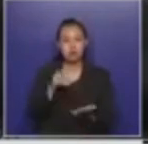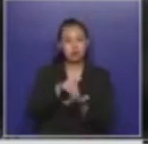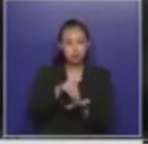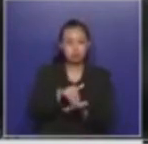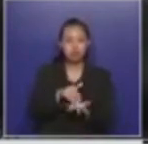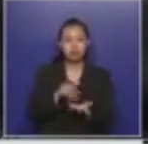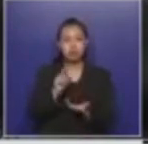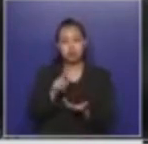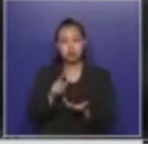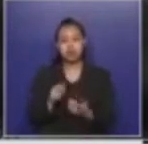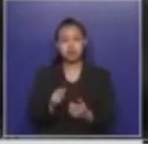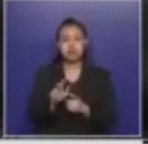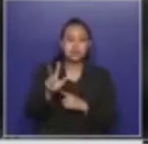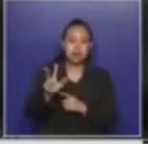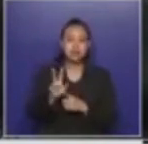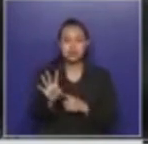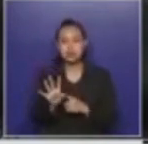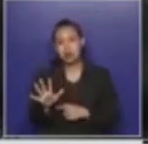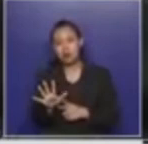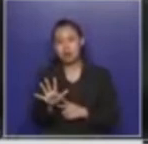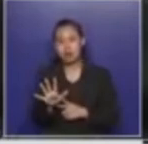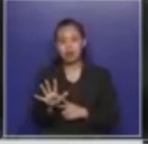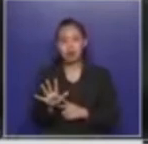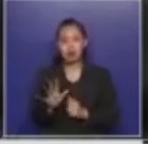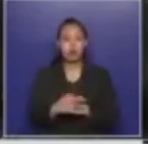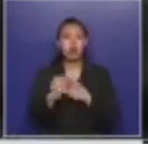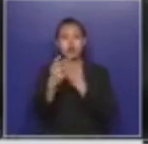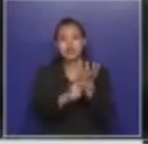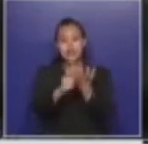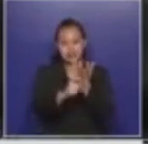ติดตั้งเวลาคงจำได้นะครับว่าประเทศไทยเรานะครับเคยมีความภาคภูมิใจนะครับว่าเราเป็นเสือตัวต้นของเอเชียอะไรสมัยนั้นประเทศไทยเราจะเป็นนิคประเทศเราจะเป็นตัวที่3เป็นเสือตัวที่ 3ที่ 4ที่ 5ของเอเชียแต่ถ้ามาทานครับ